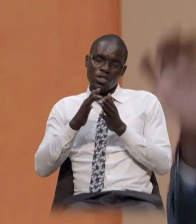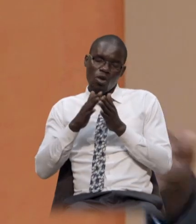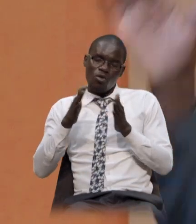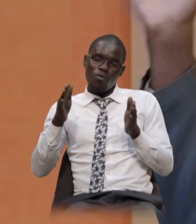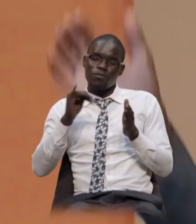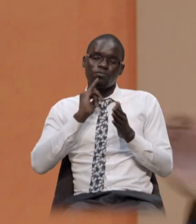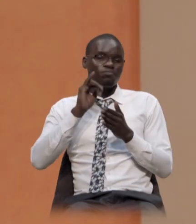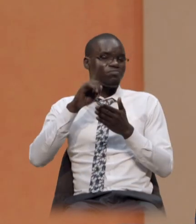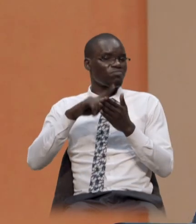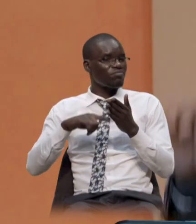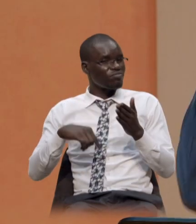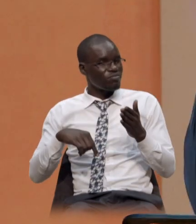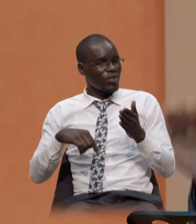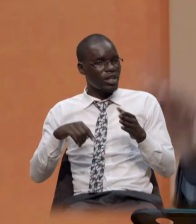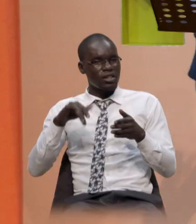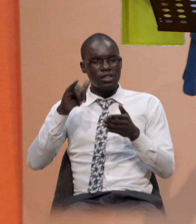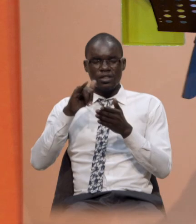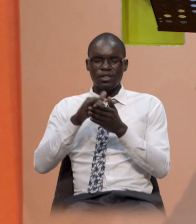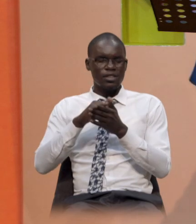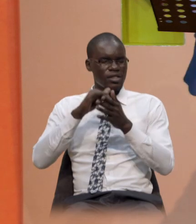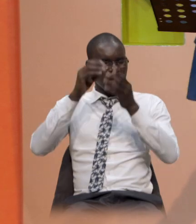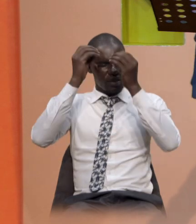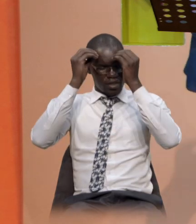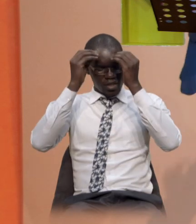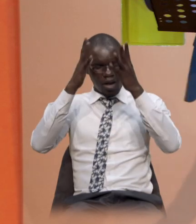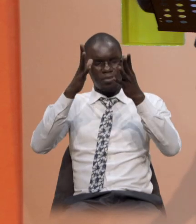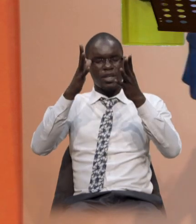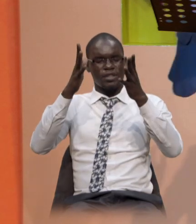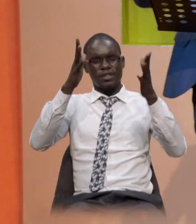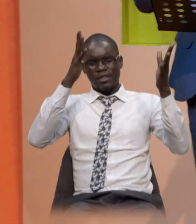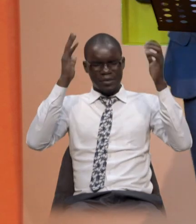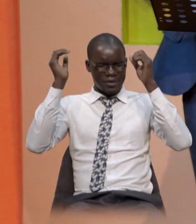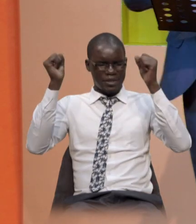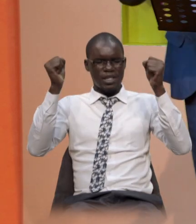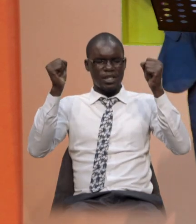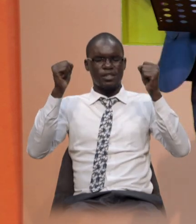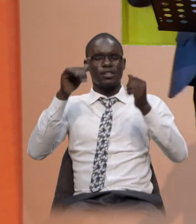lakini zaidi ajabu